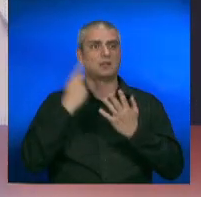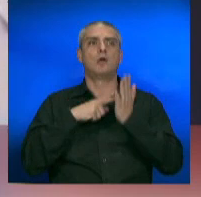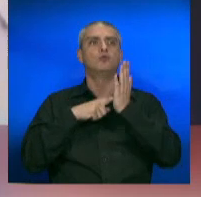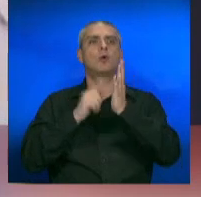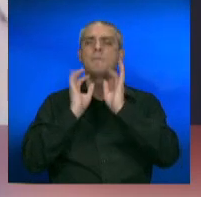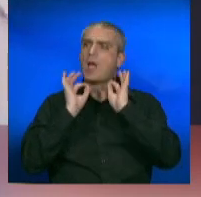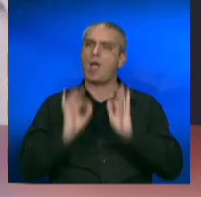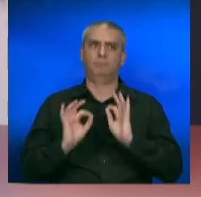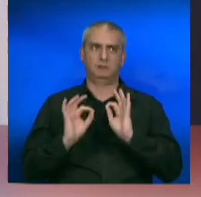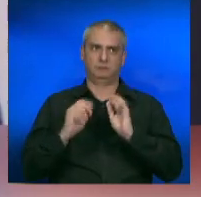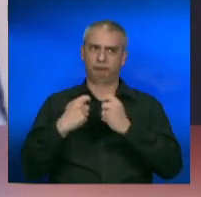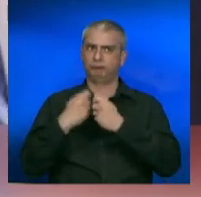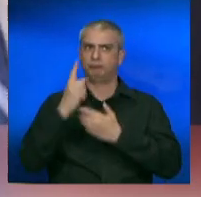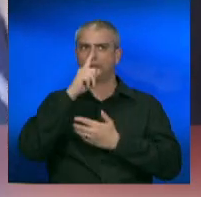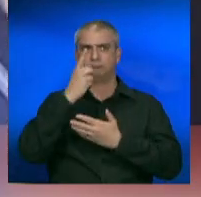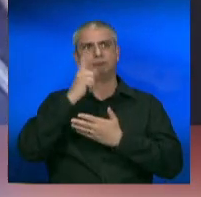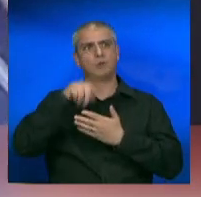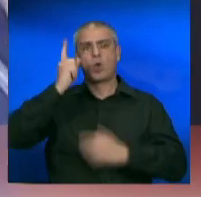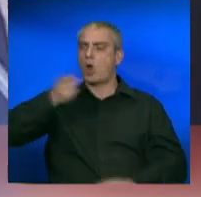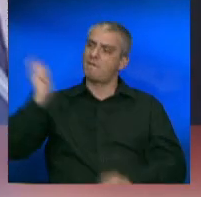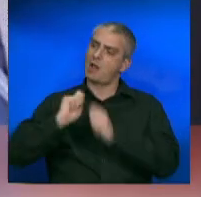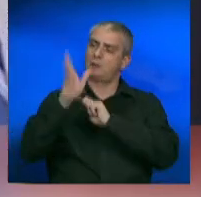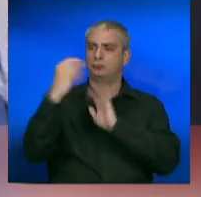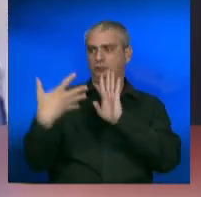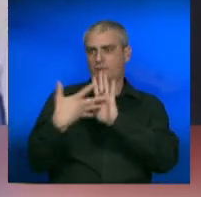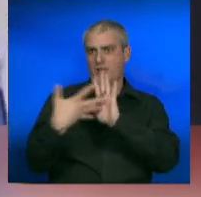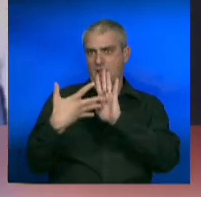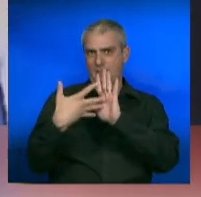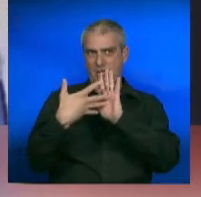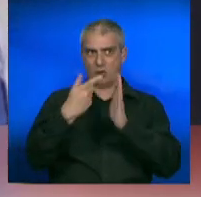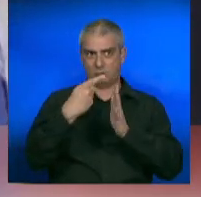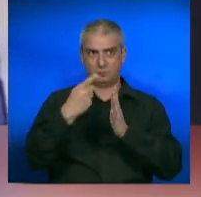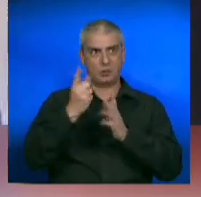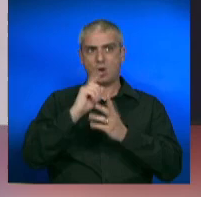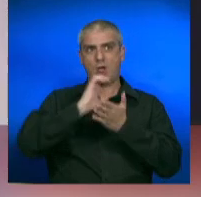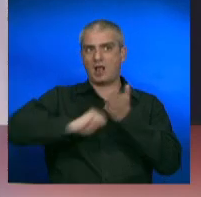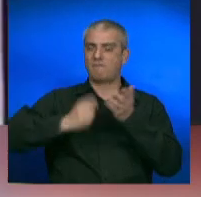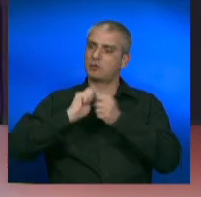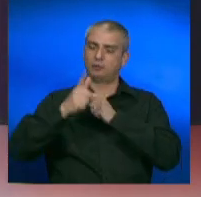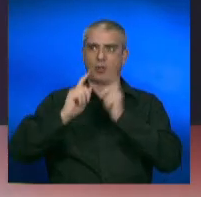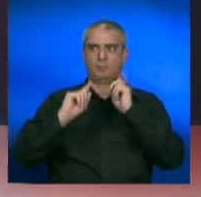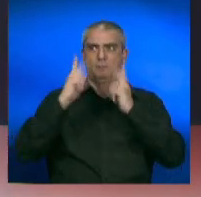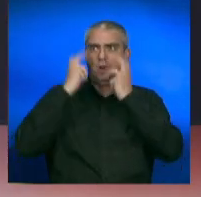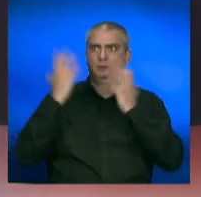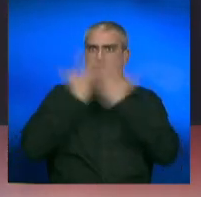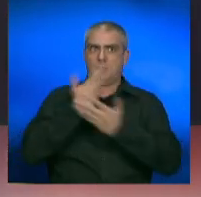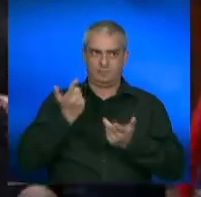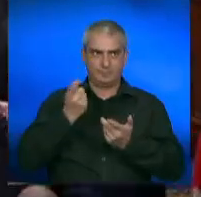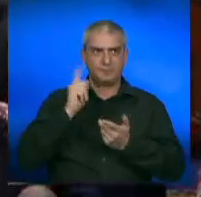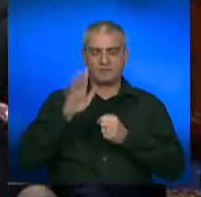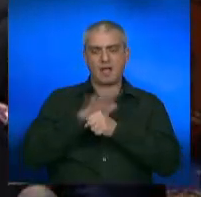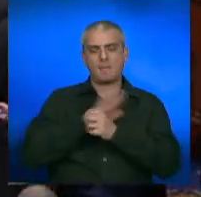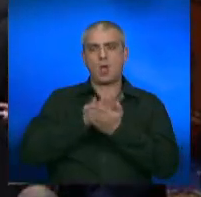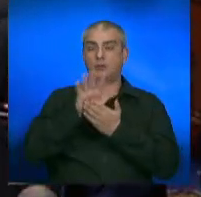public-private partnership where they agreed to waive co-pays for testing, not do any surprise billing, and also cover the